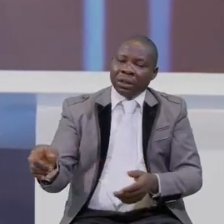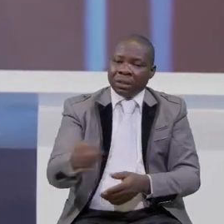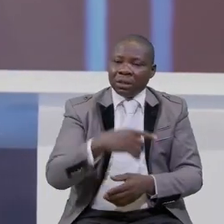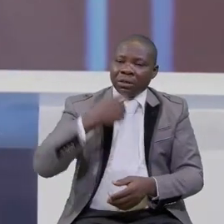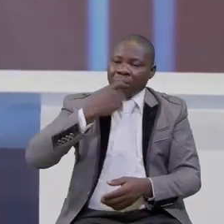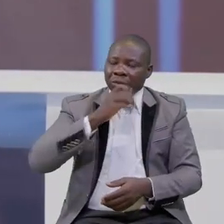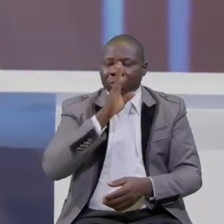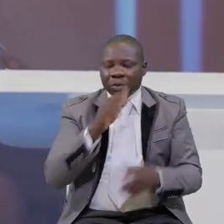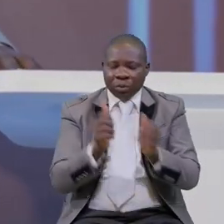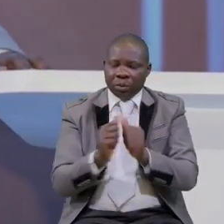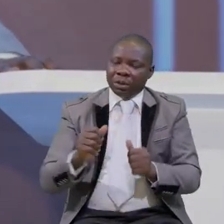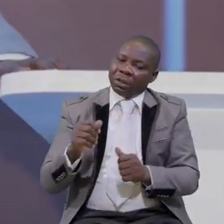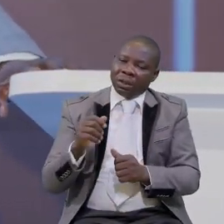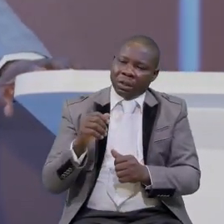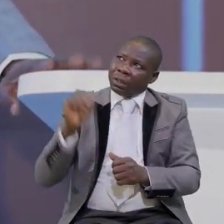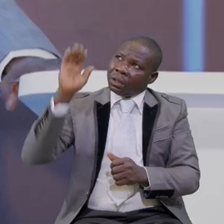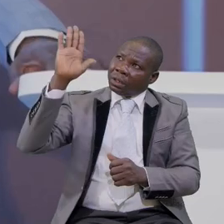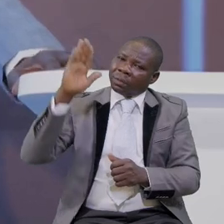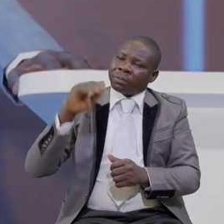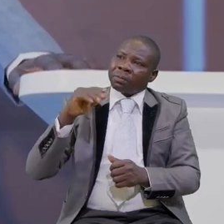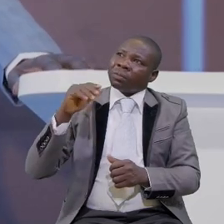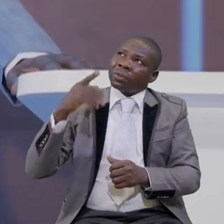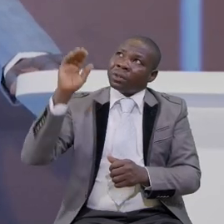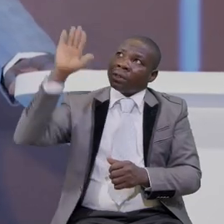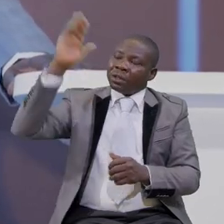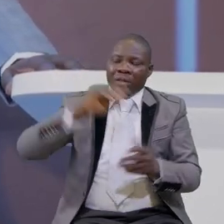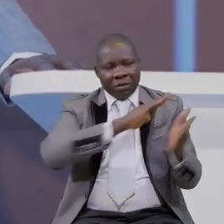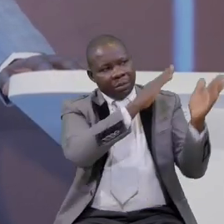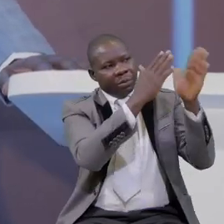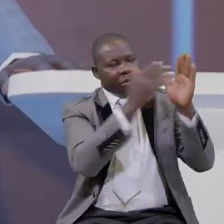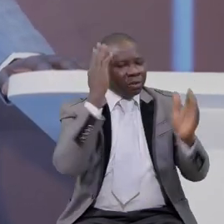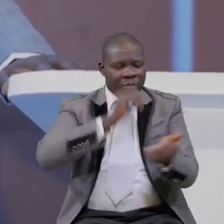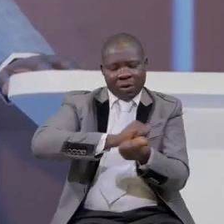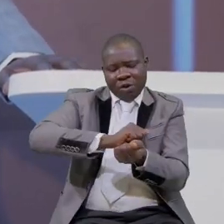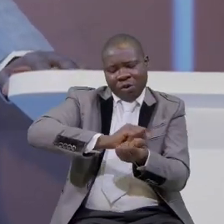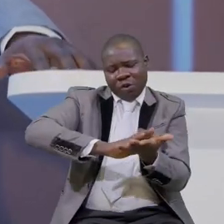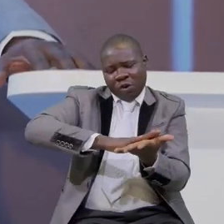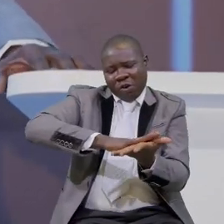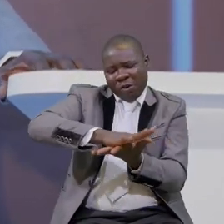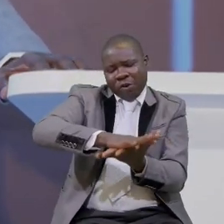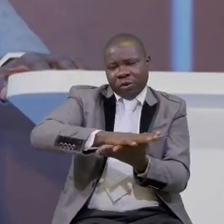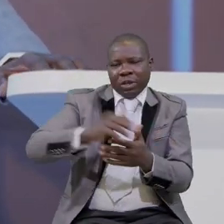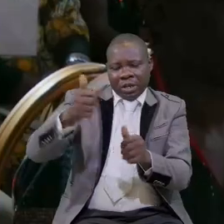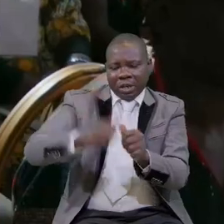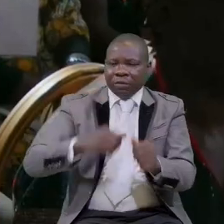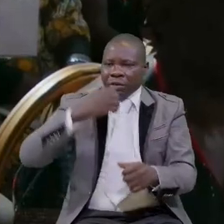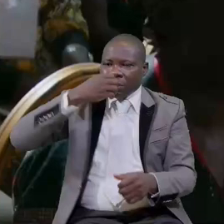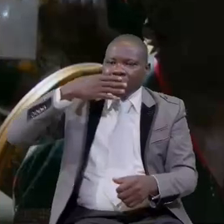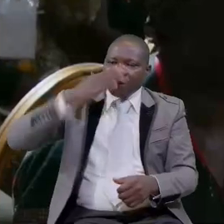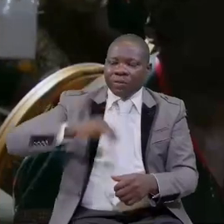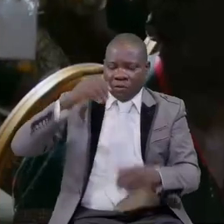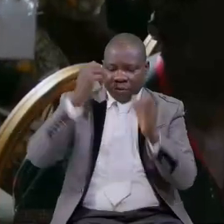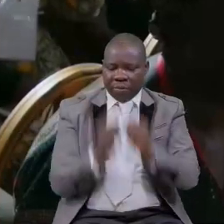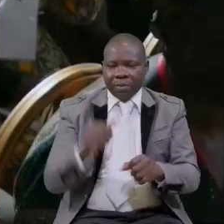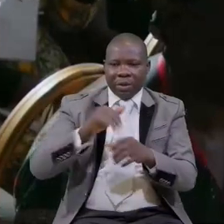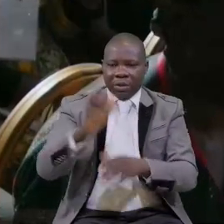lui, sa présence va détruire toute puissance maléfique de ta vie au nom de